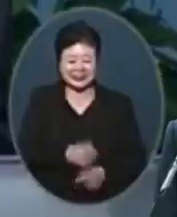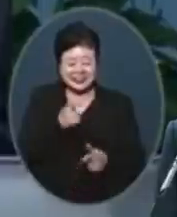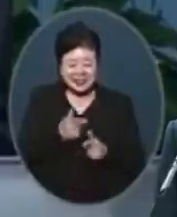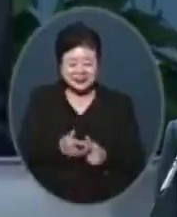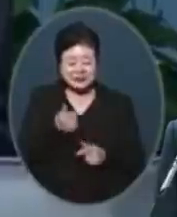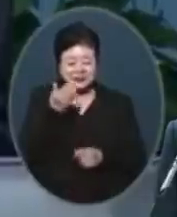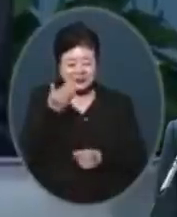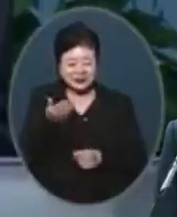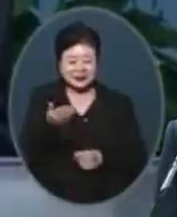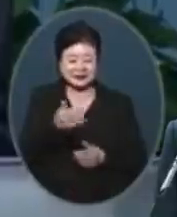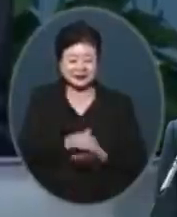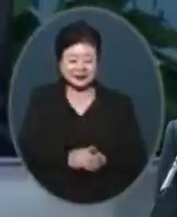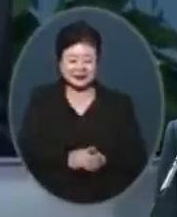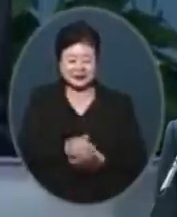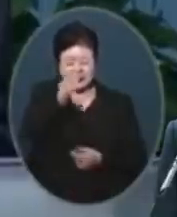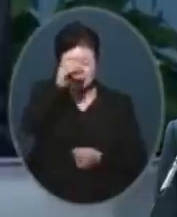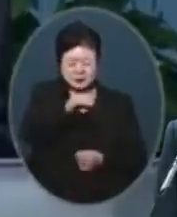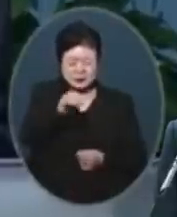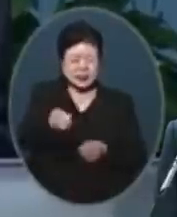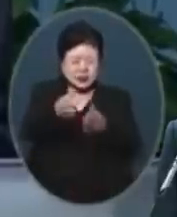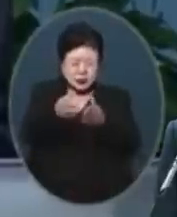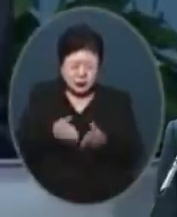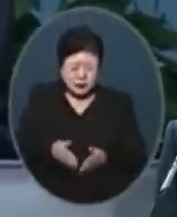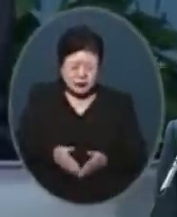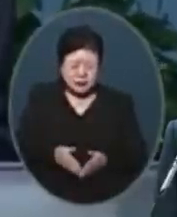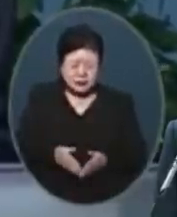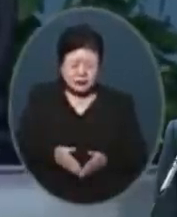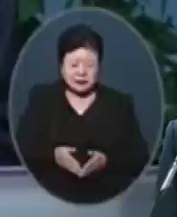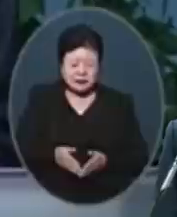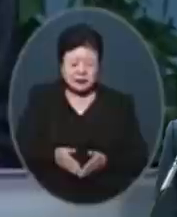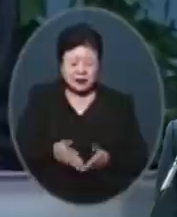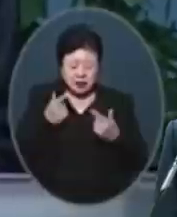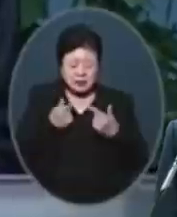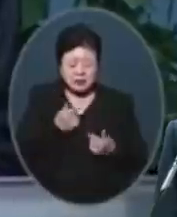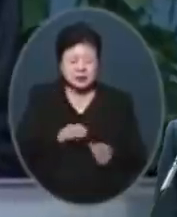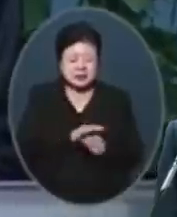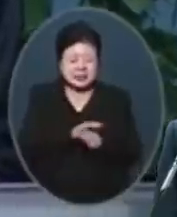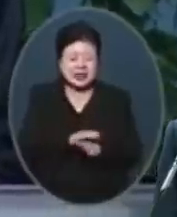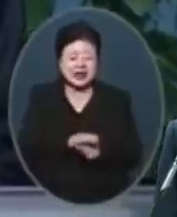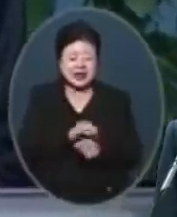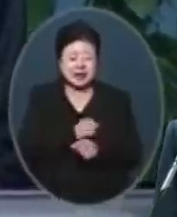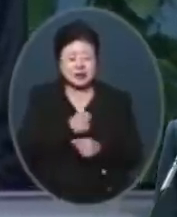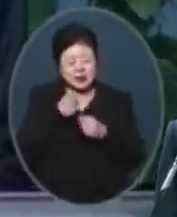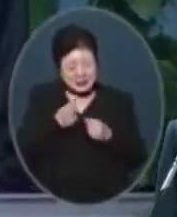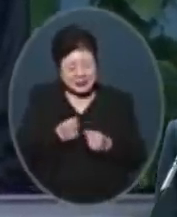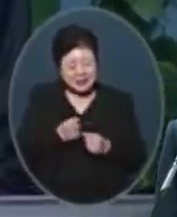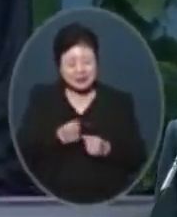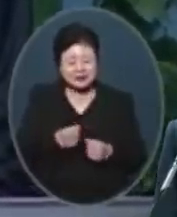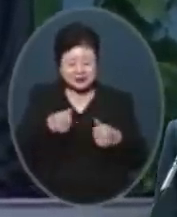예수님이 십자가를 통해서 언제나 여러분을 사랑하고 계십니다.